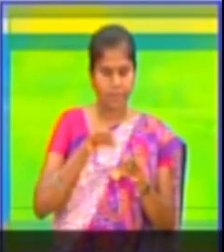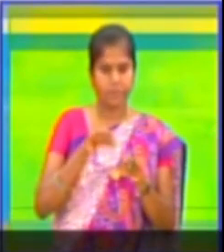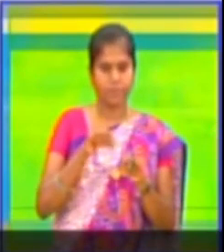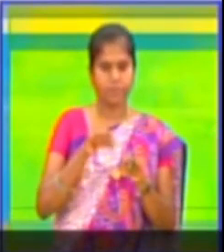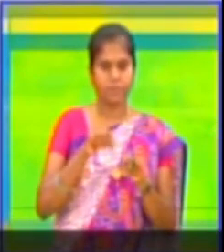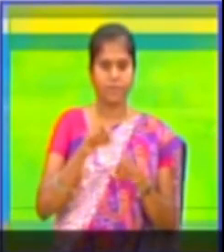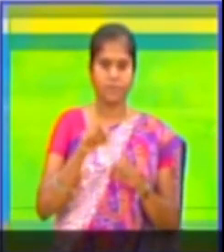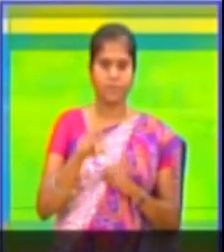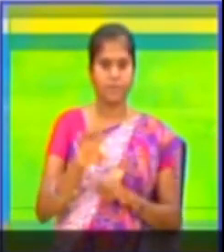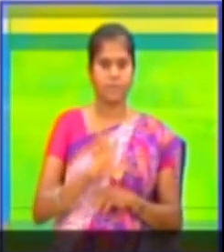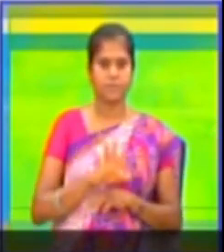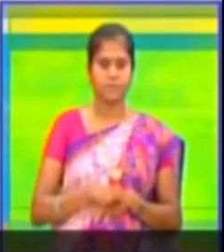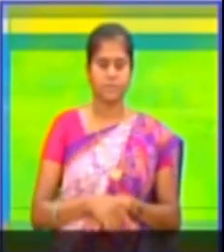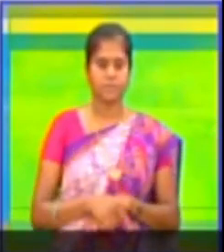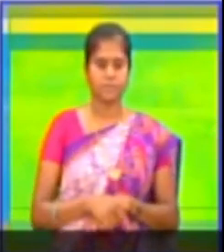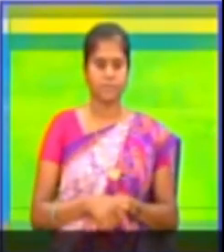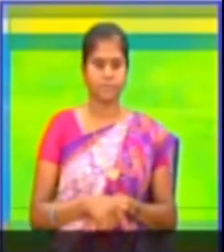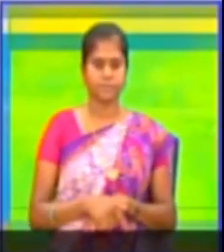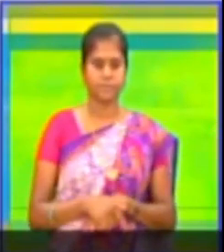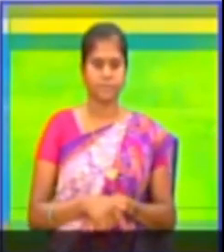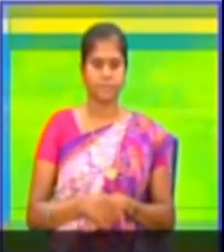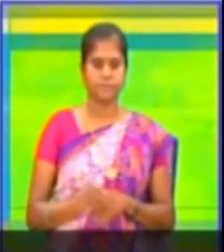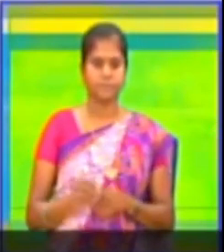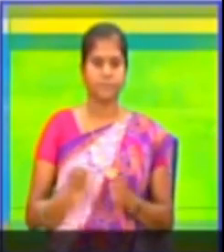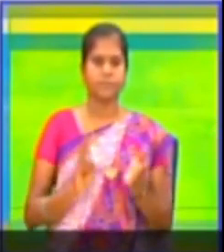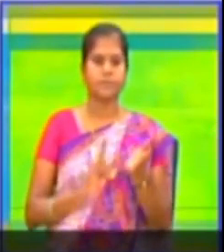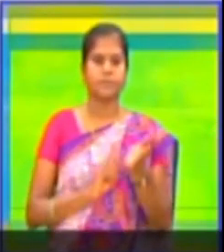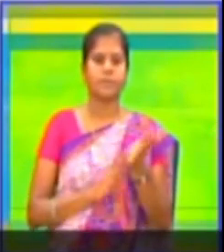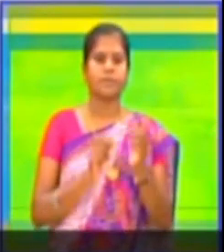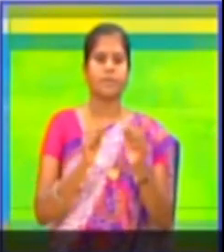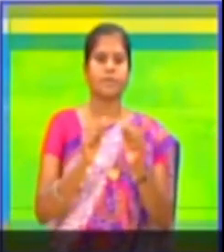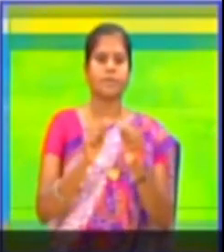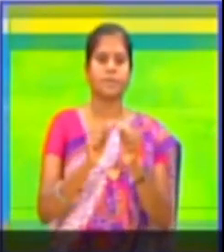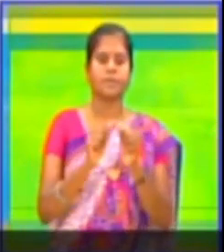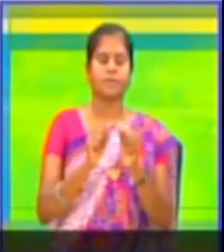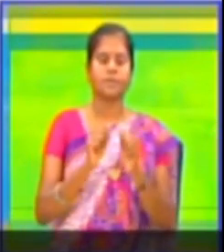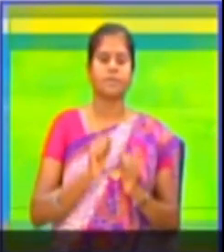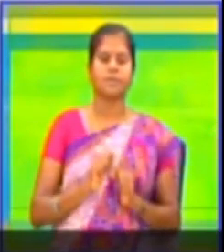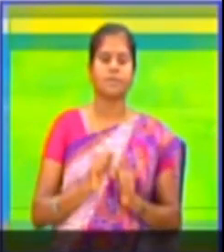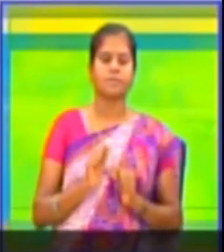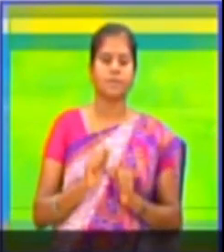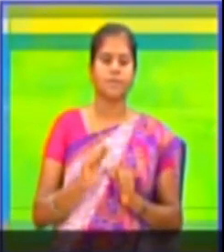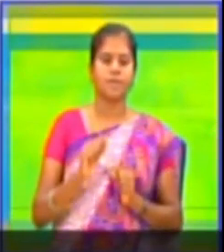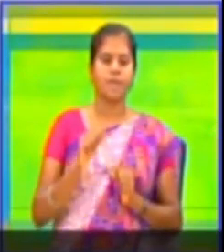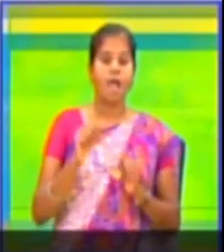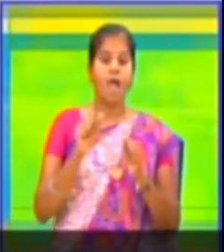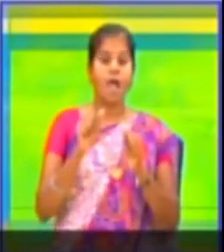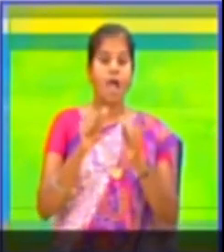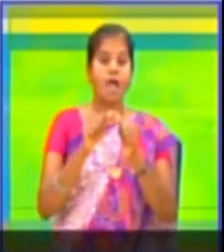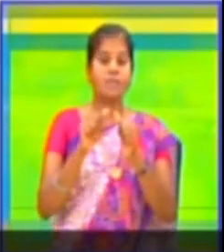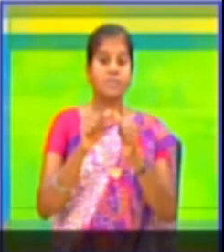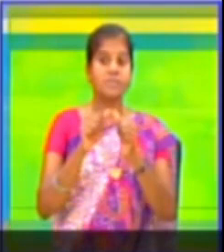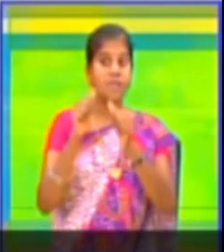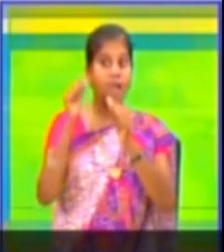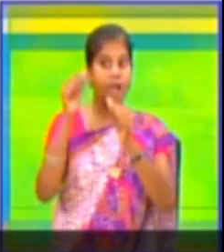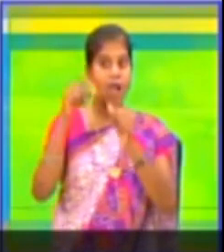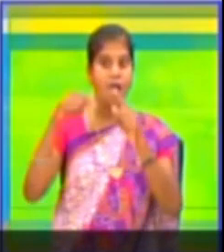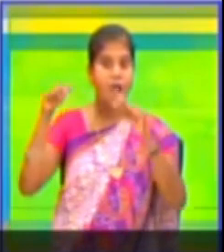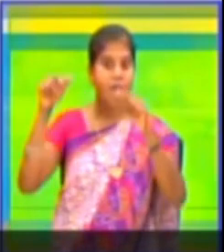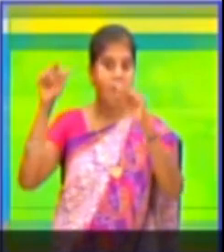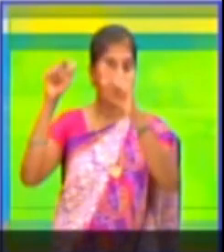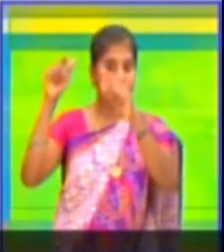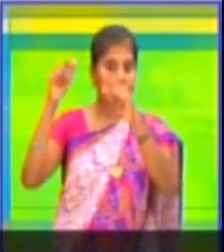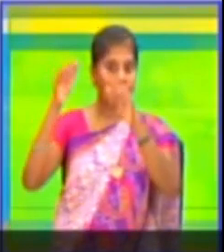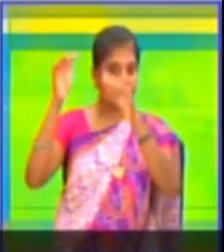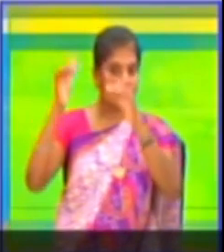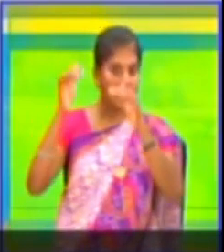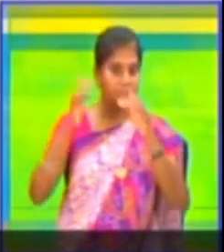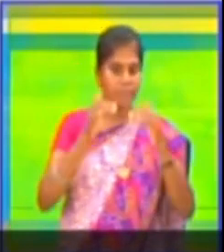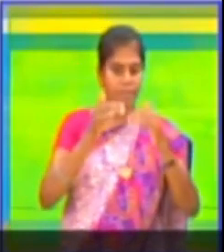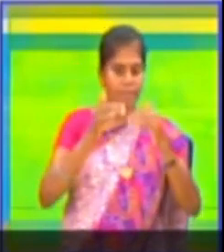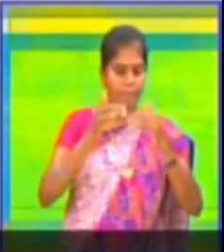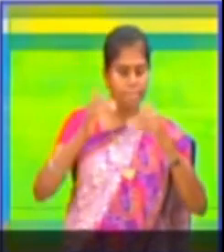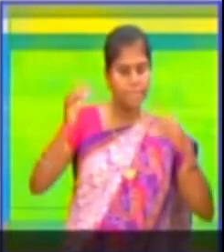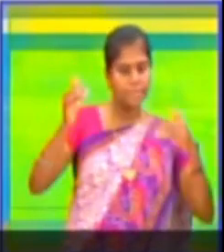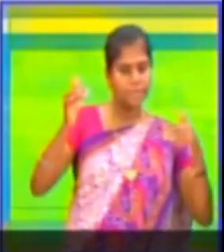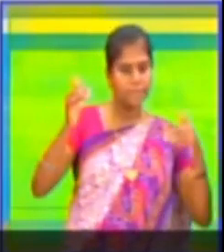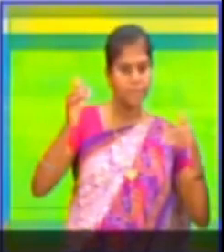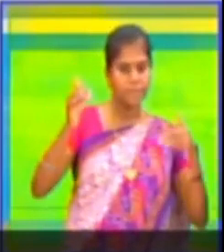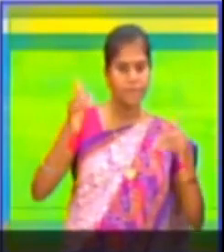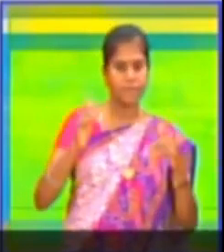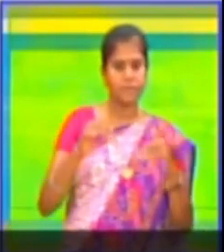பெயர். அடுத்து வட அமெரிக்காவை ஆசியாவில் இருந்து பிரிப்பது பேரிங்